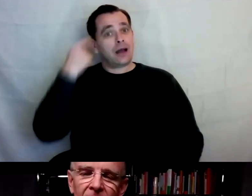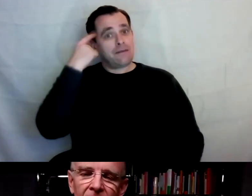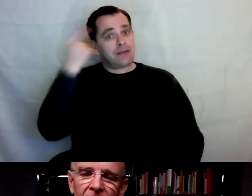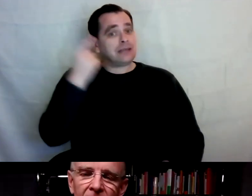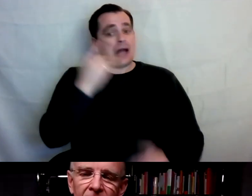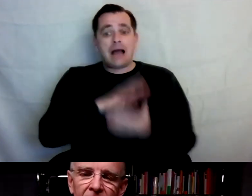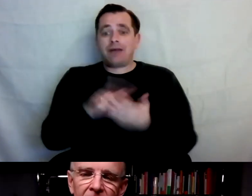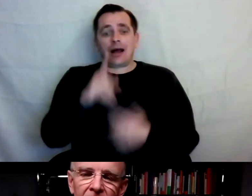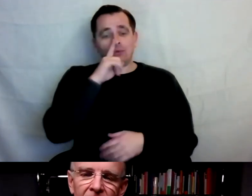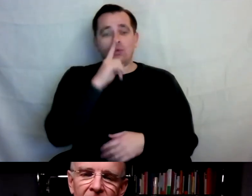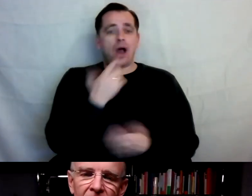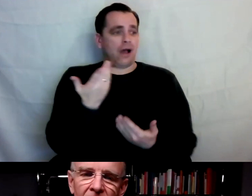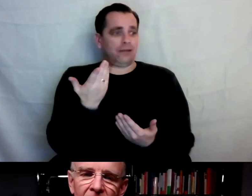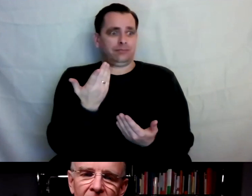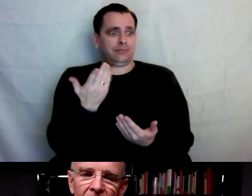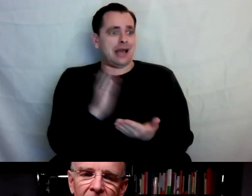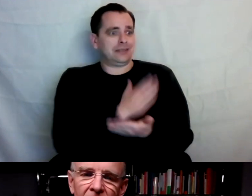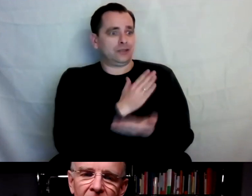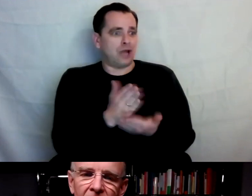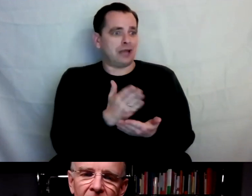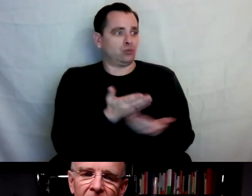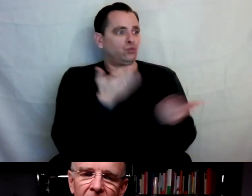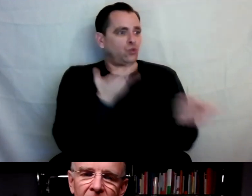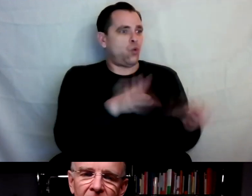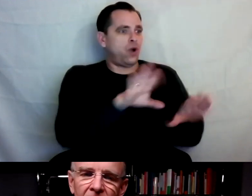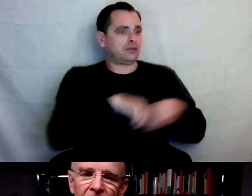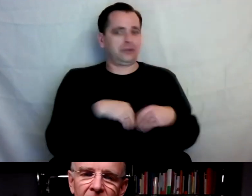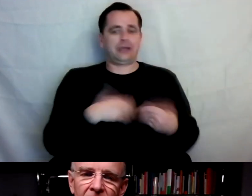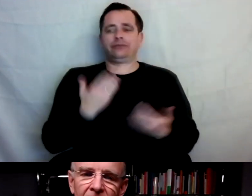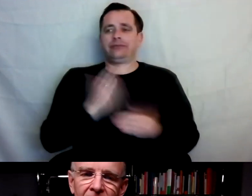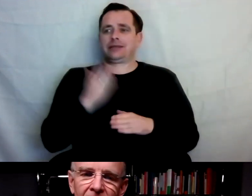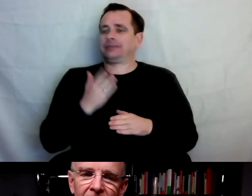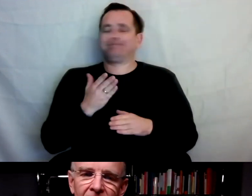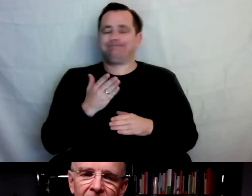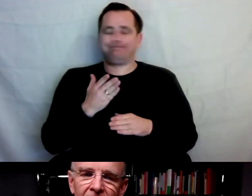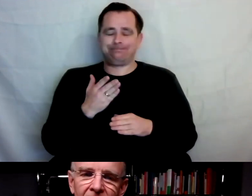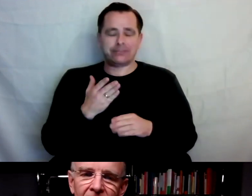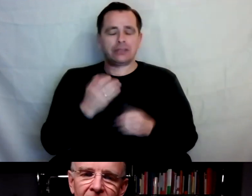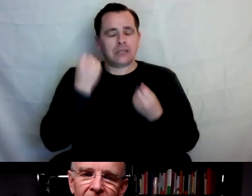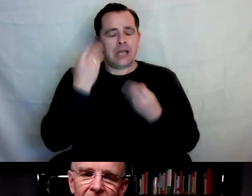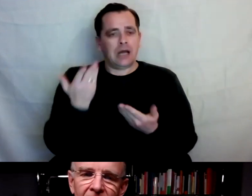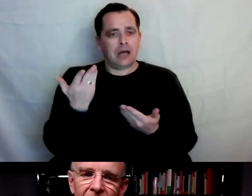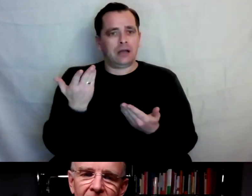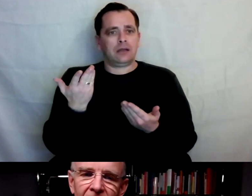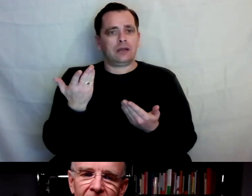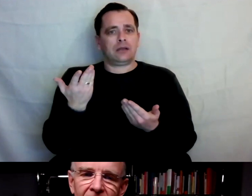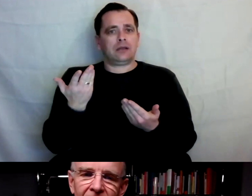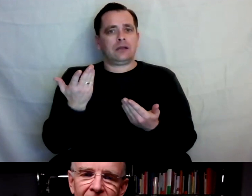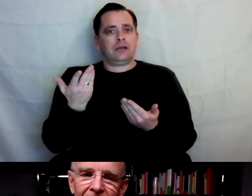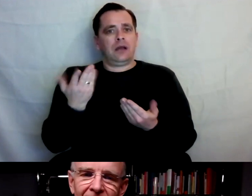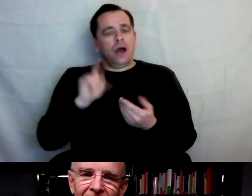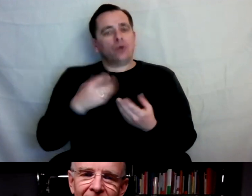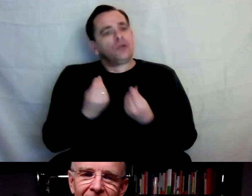sind, aber es ist wirklich wert, diese Fallzahlen runterzubringen und unten zu halten. Einfach weil dann die Kontrolle so viel einfacher ist. Das